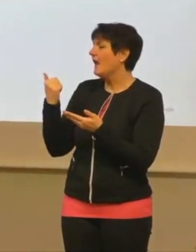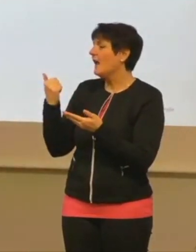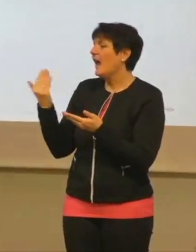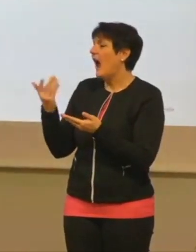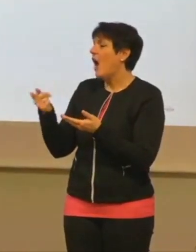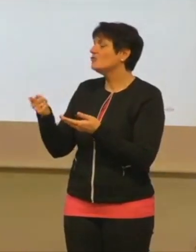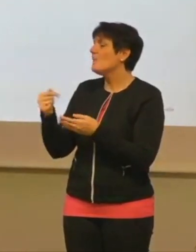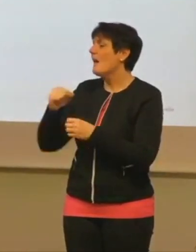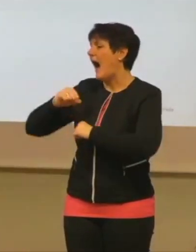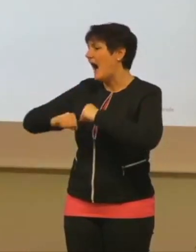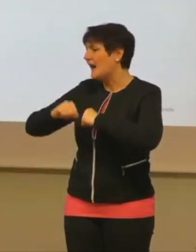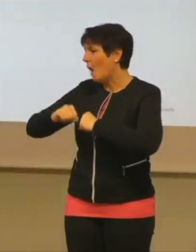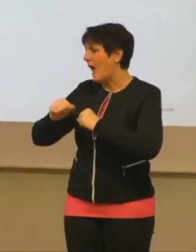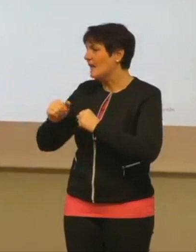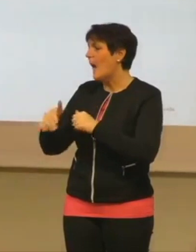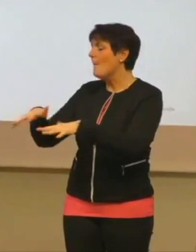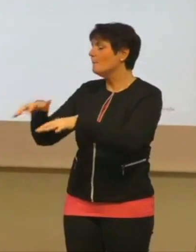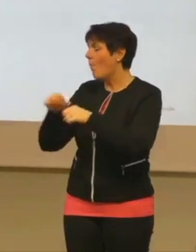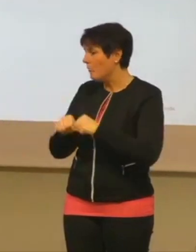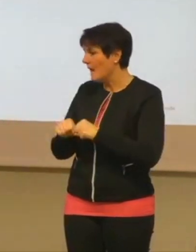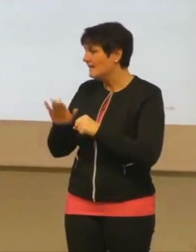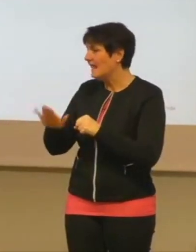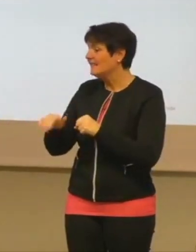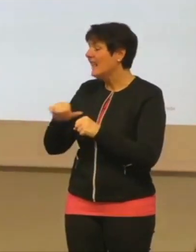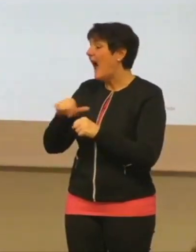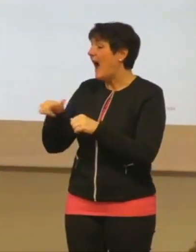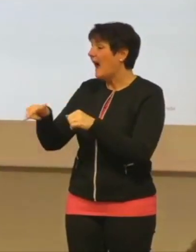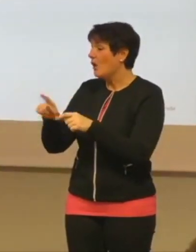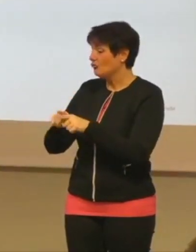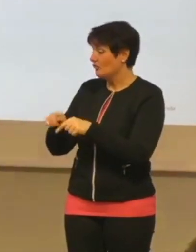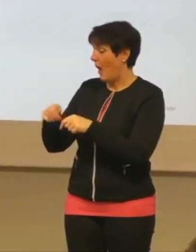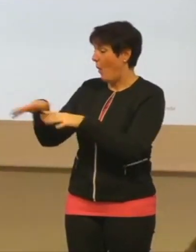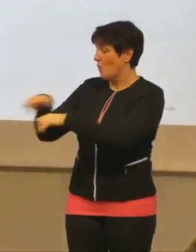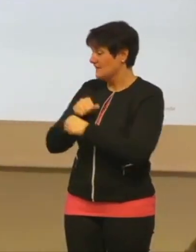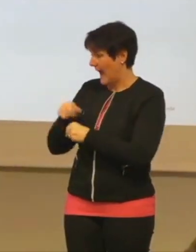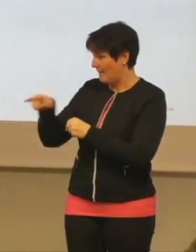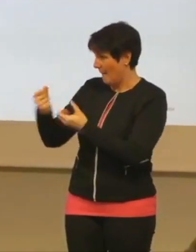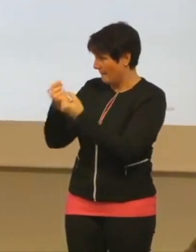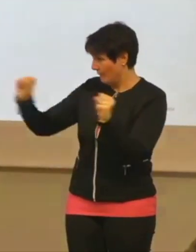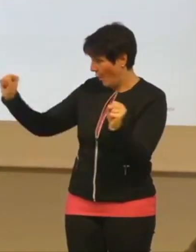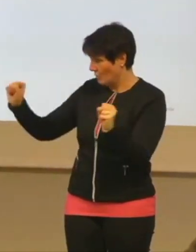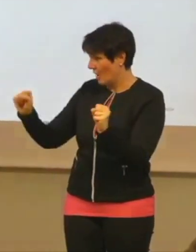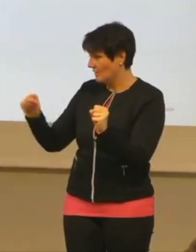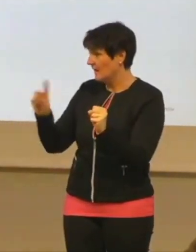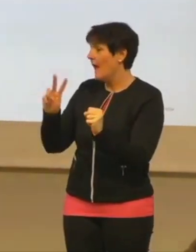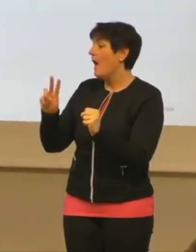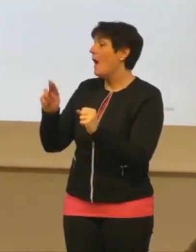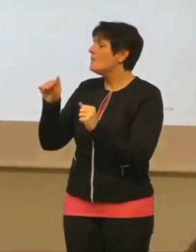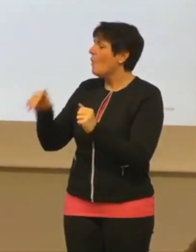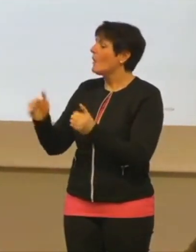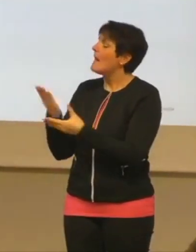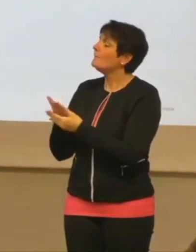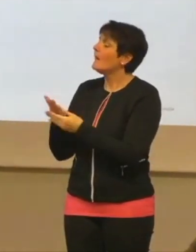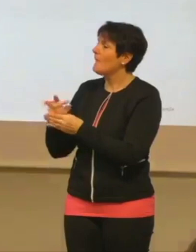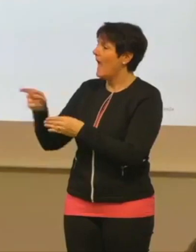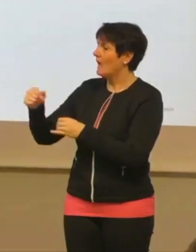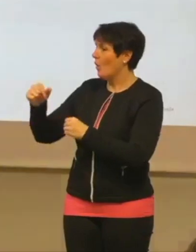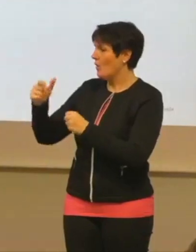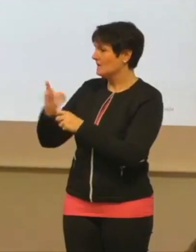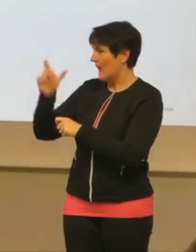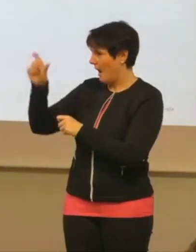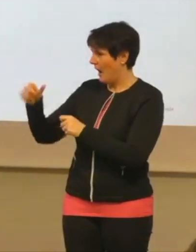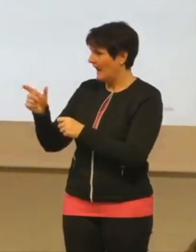ali ravnanju pooblastilo, da na krajih odvzema prostosti redno preverja ravnanje z osebami, ki jim je bila